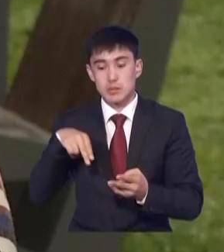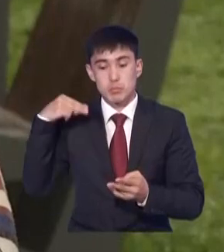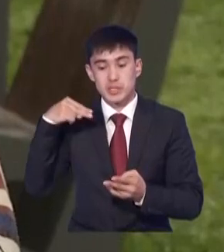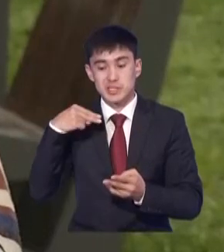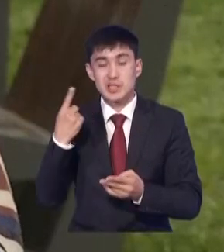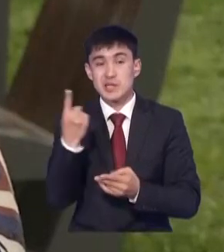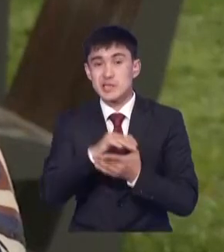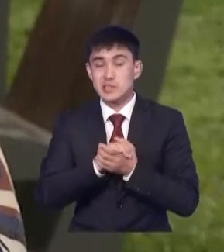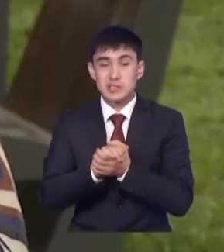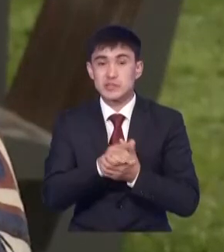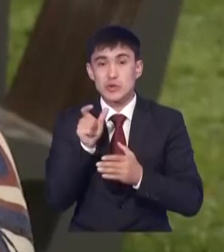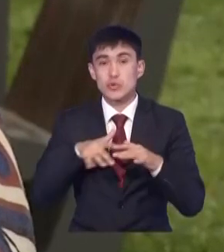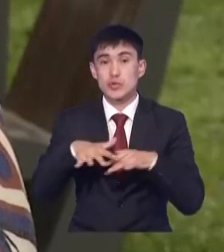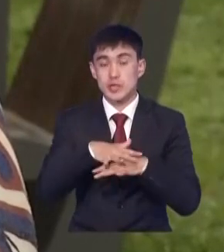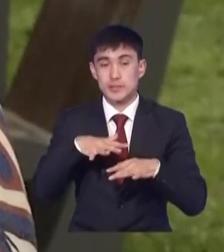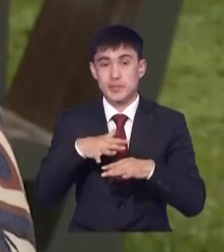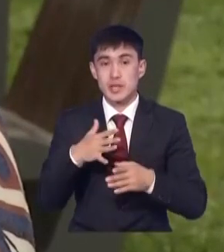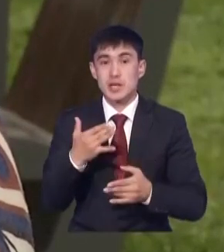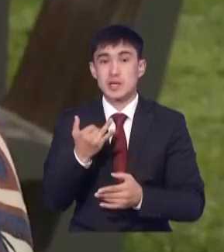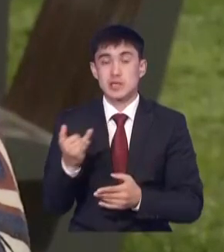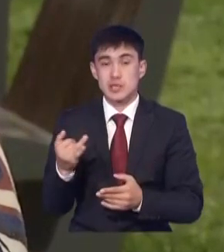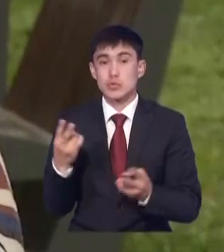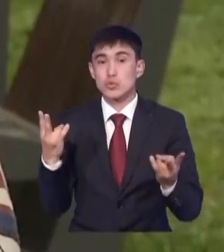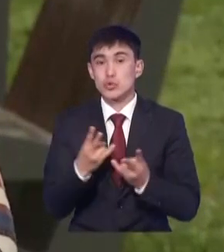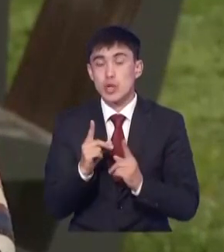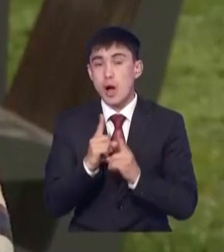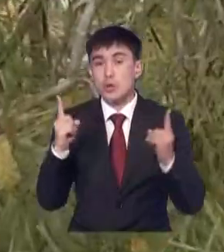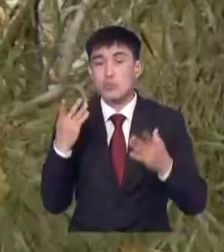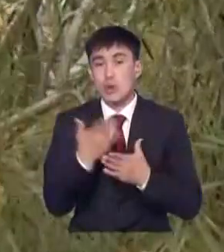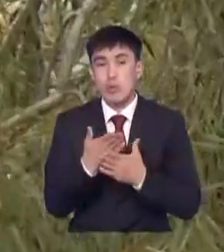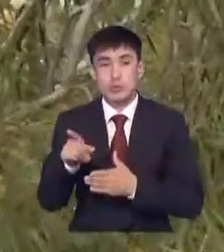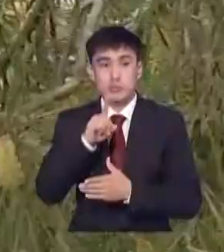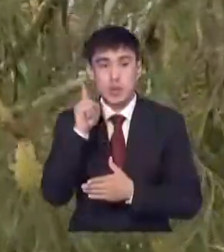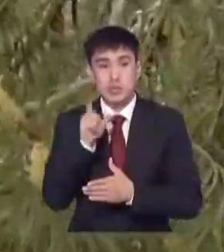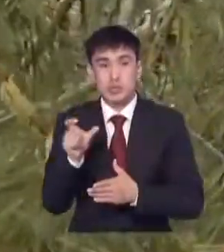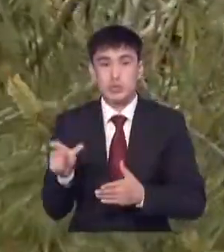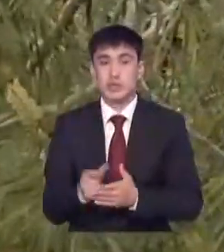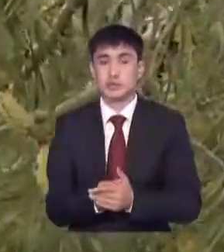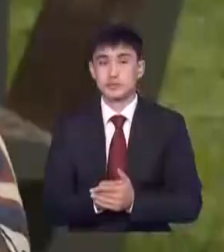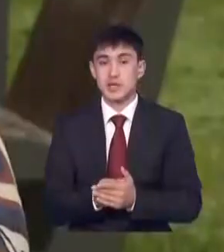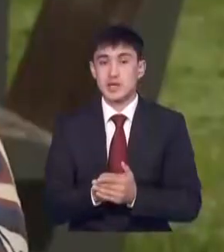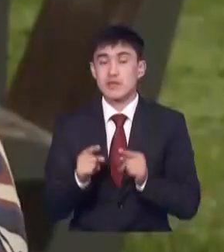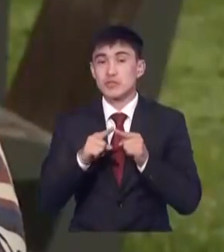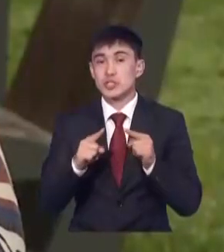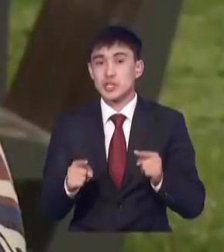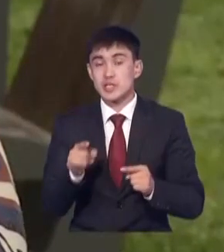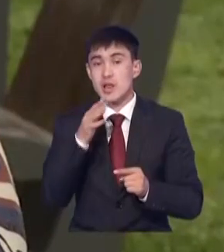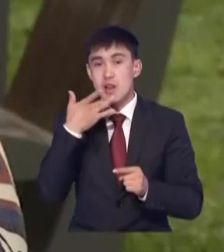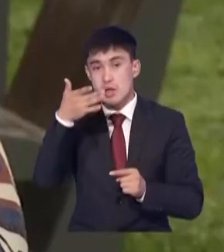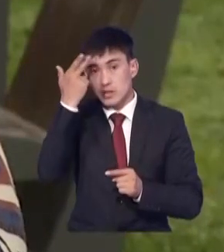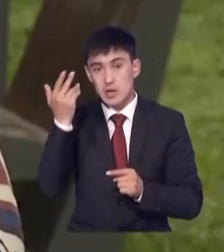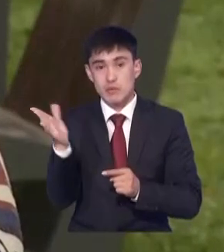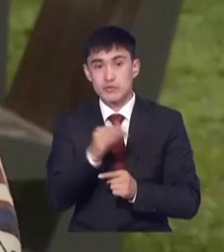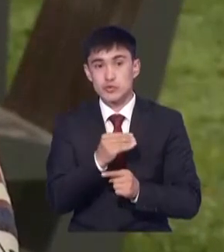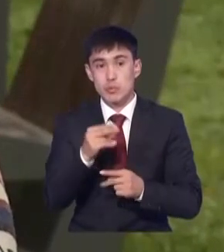президент, единство людей. И нужна огромная помощь молодых людей. Вот в течение вот лета мы